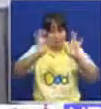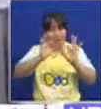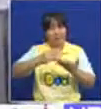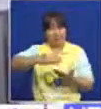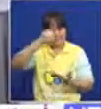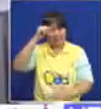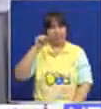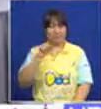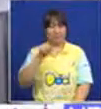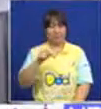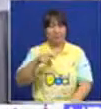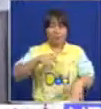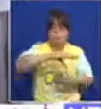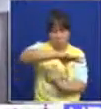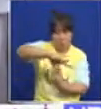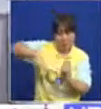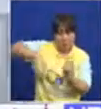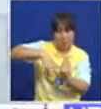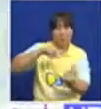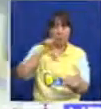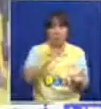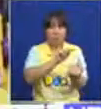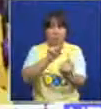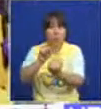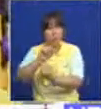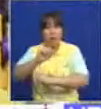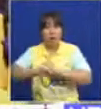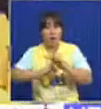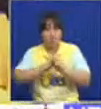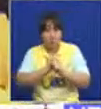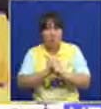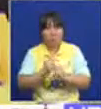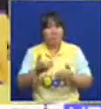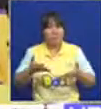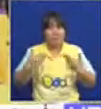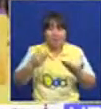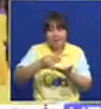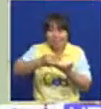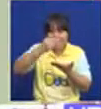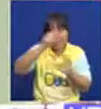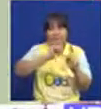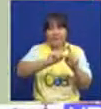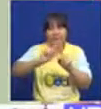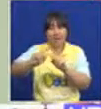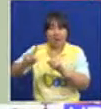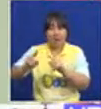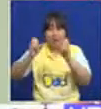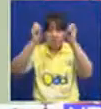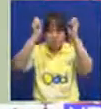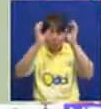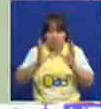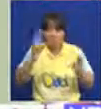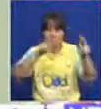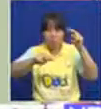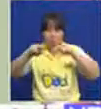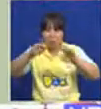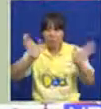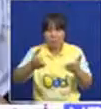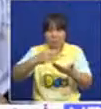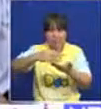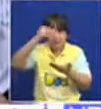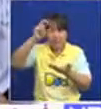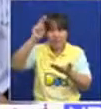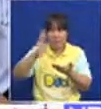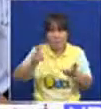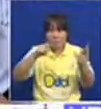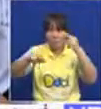สามารถสร้างสภาพแวดล้อมที่เหมาะสมกับวัยและสร้างบรรยากาศการเรียนรู้ที่หลากหลายครูมีการควบคุมชั้นเรียนอย่างเป็นระบบท